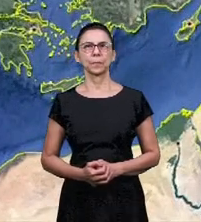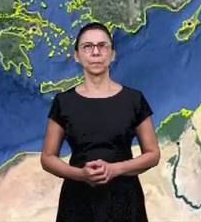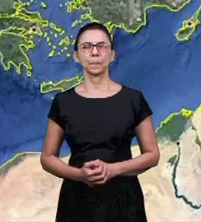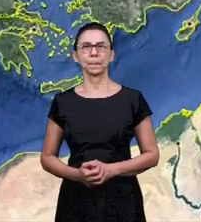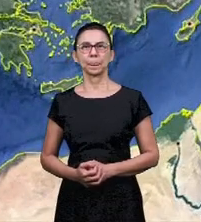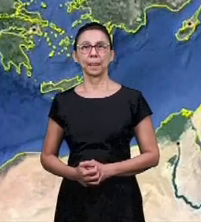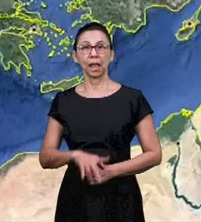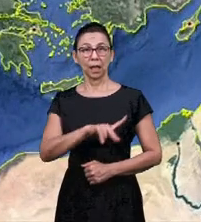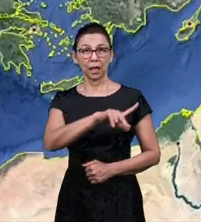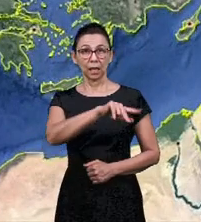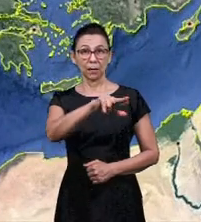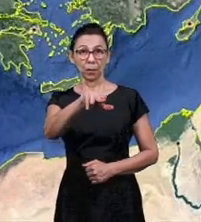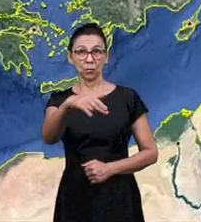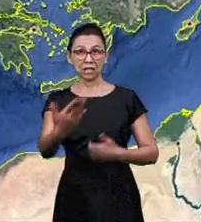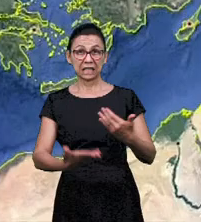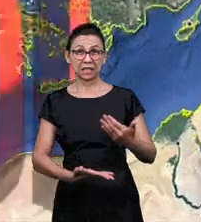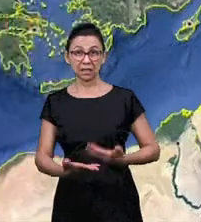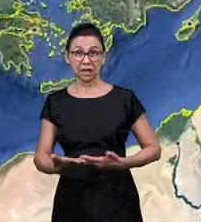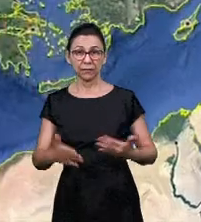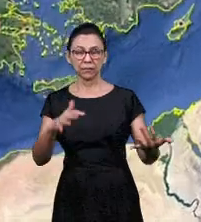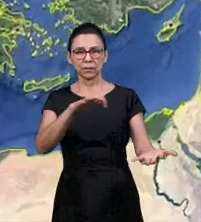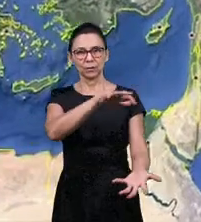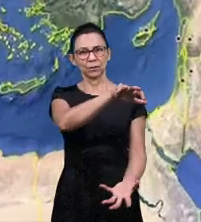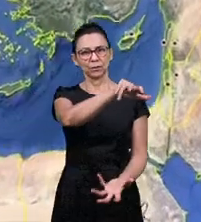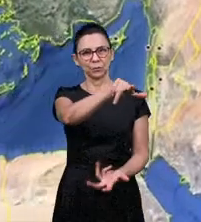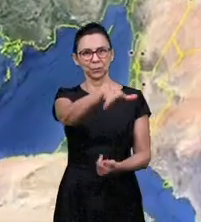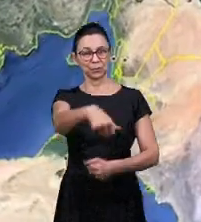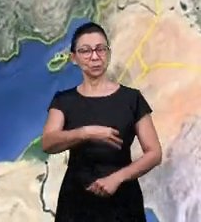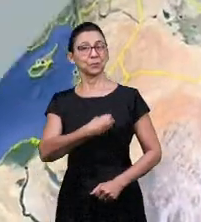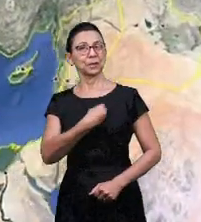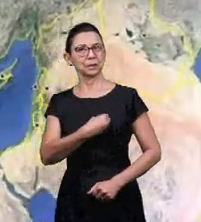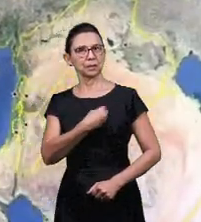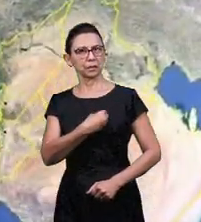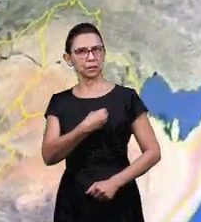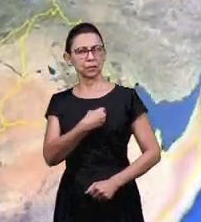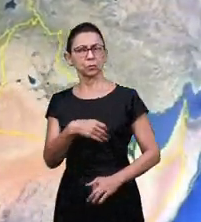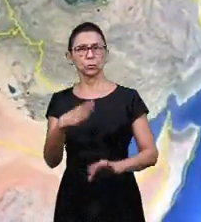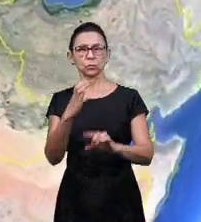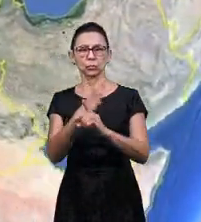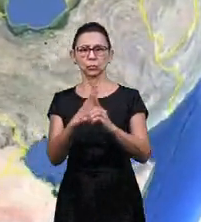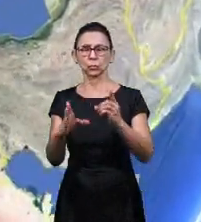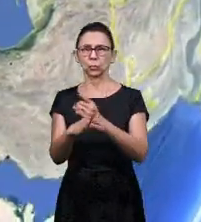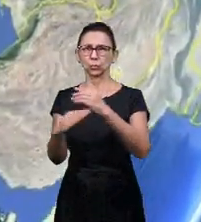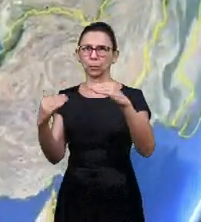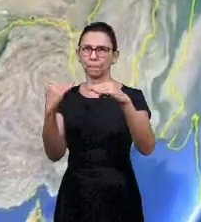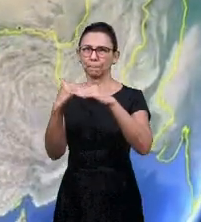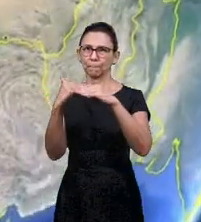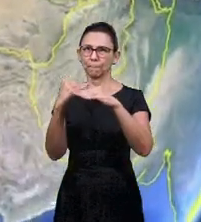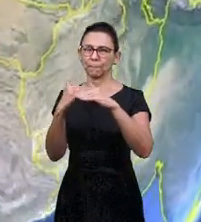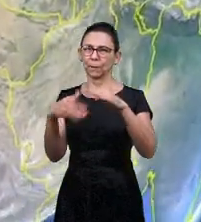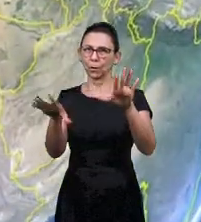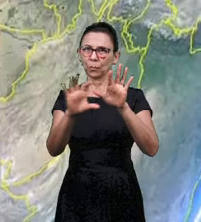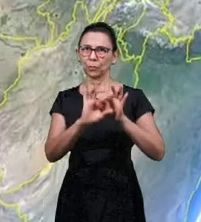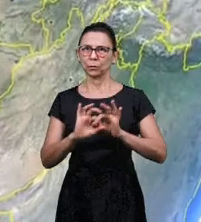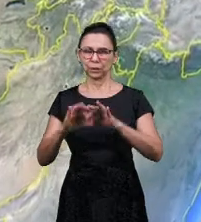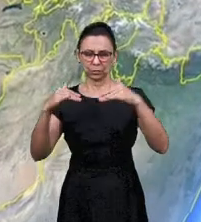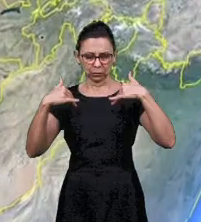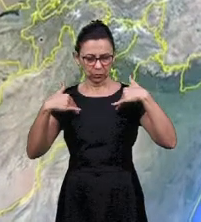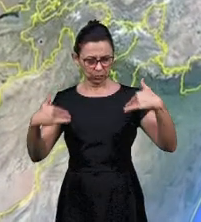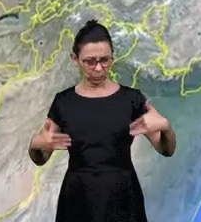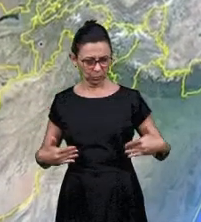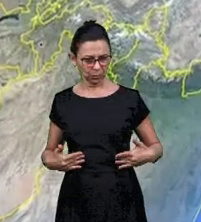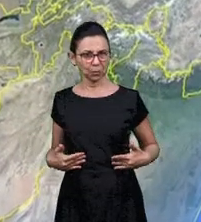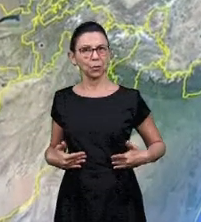Des frères et sœurs de toutes les parties du monde participent d'un même culte, ensemble dans un même corps et dans un